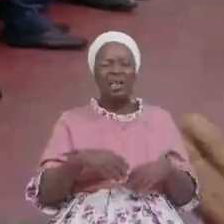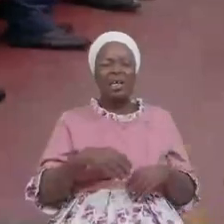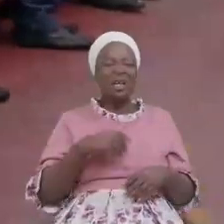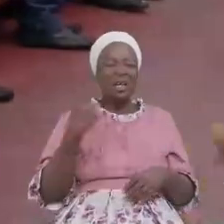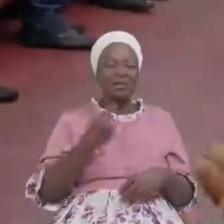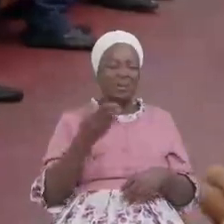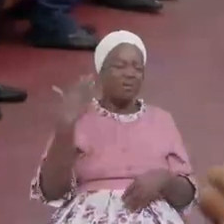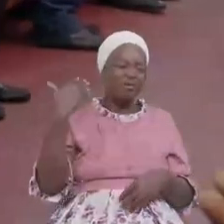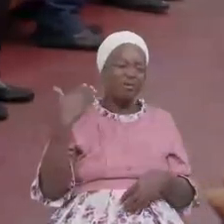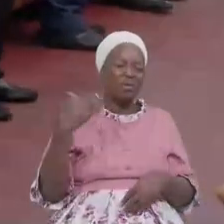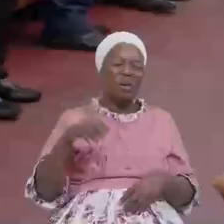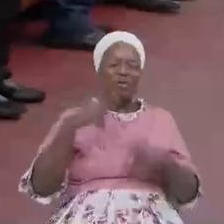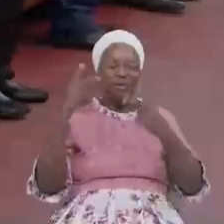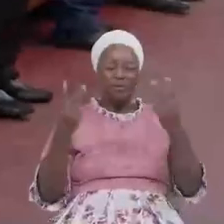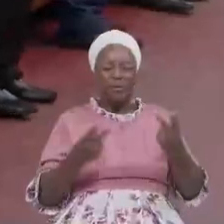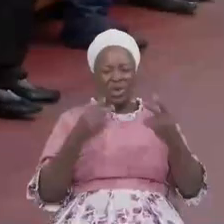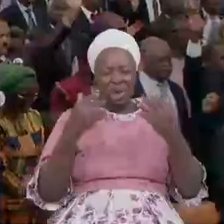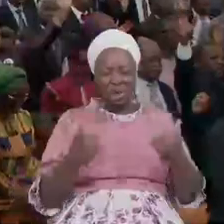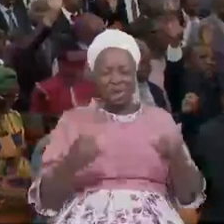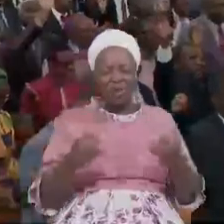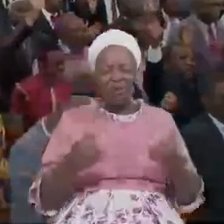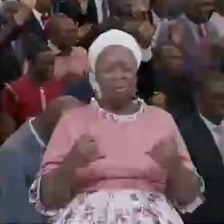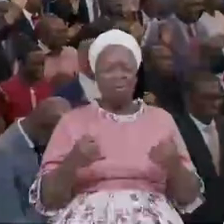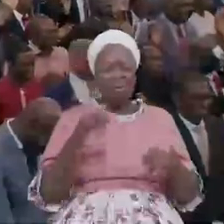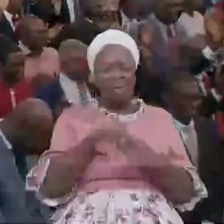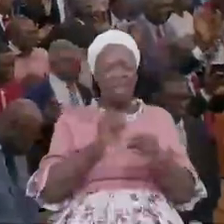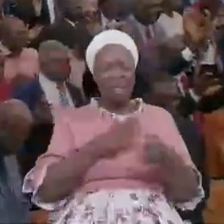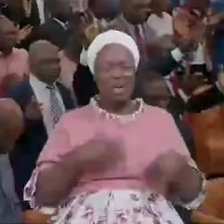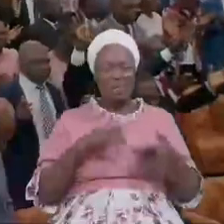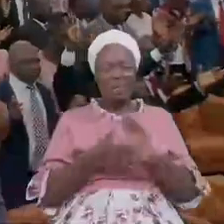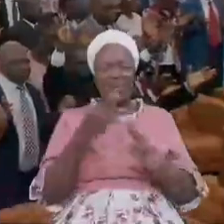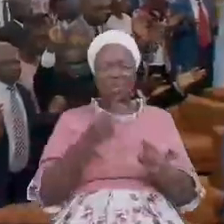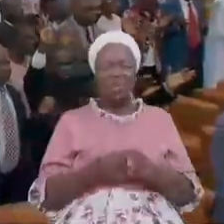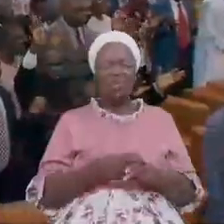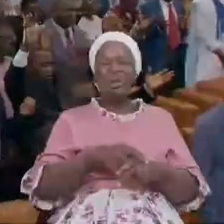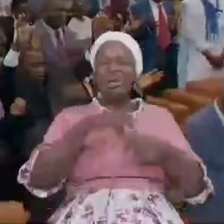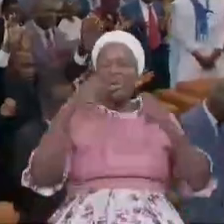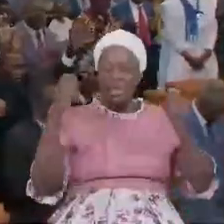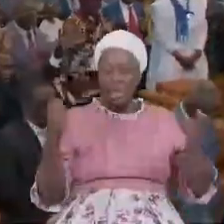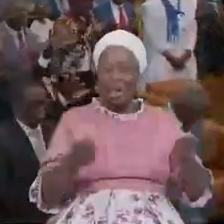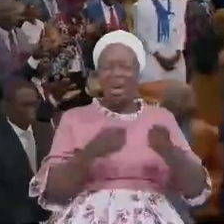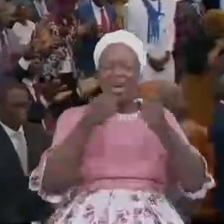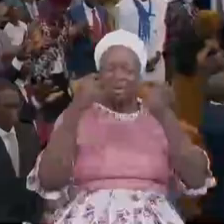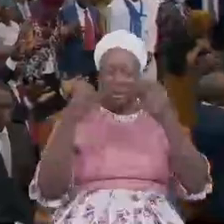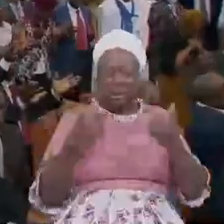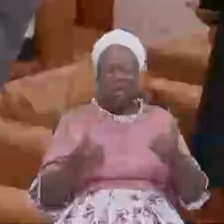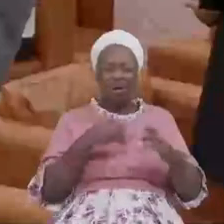la victoire maintenant pour tout le chemin, le triomphe maintenant, tout le chemin.